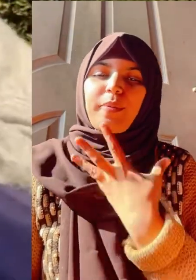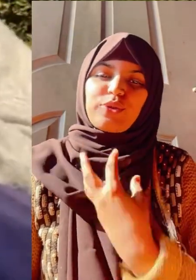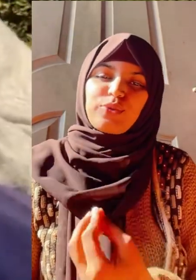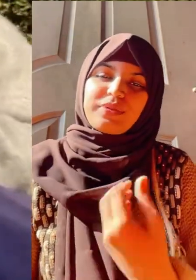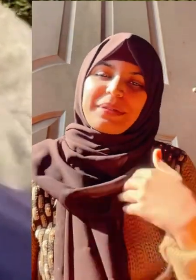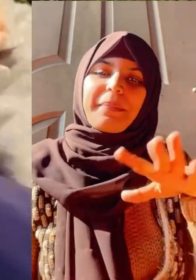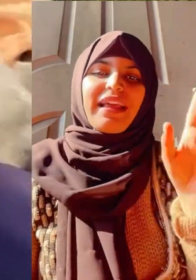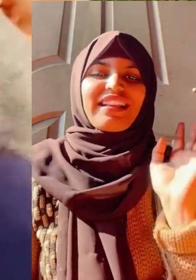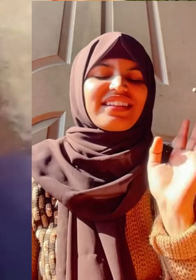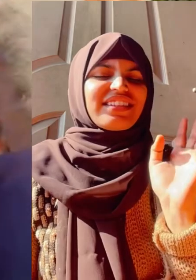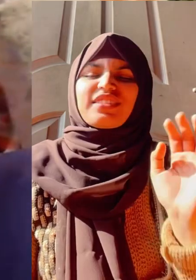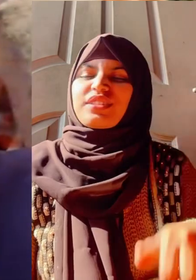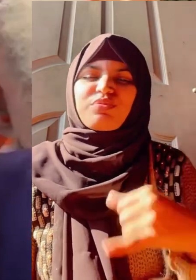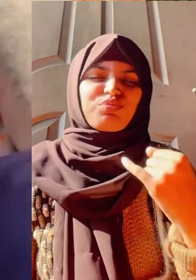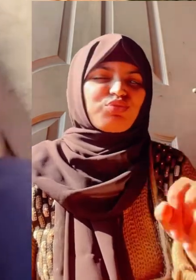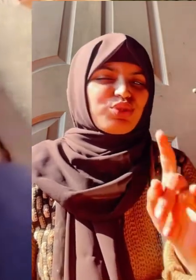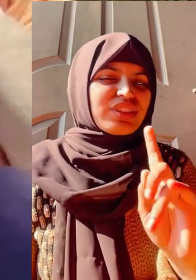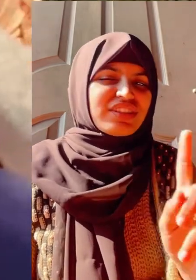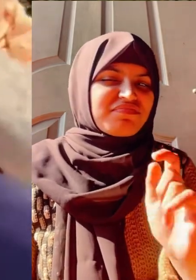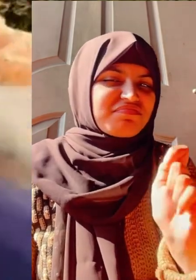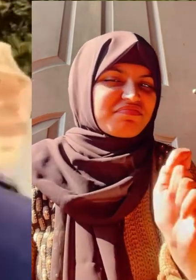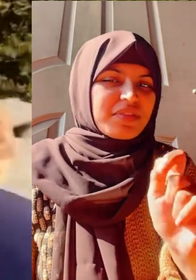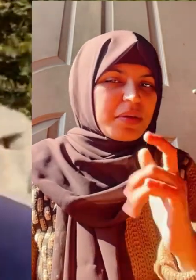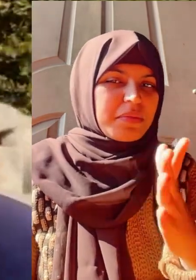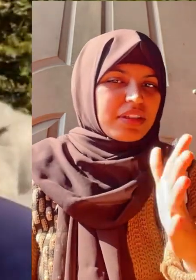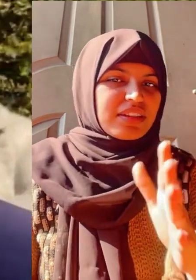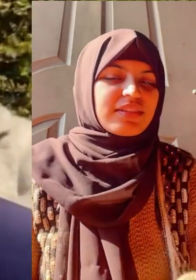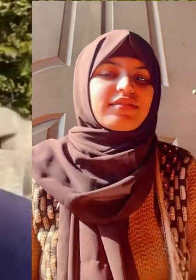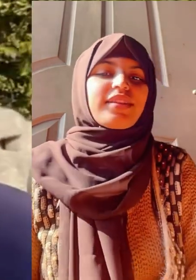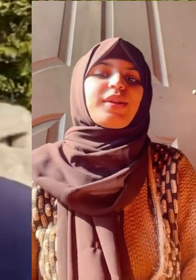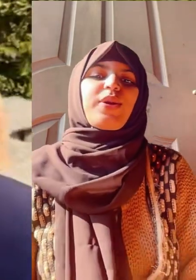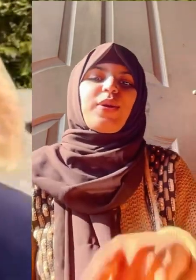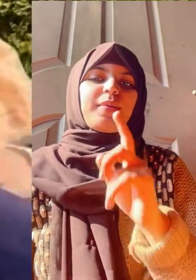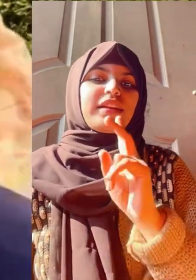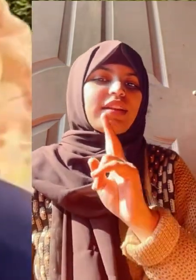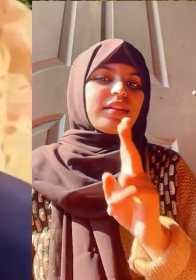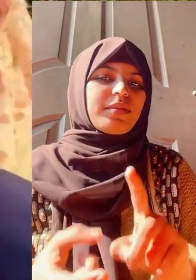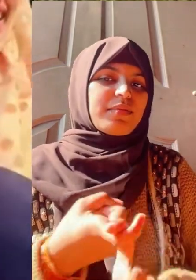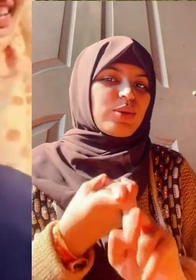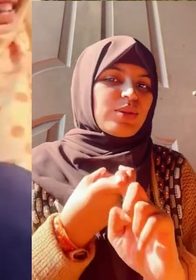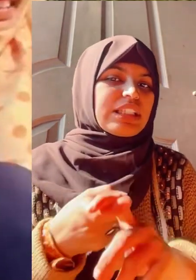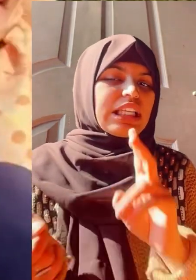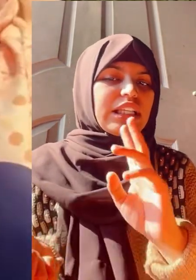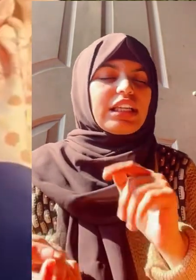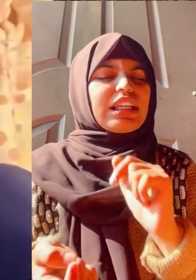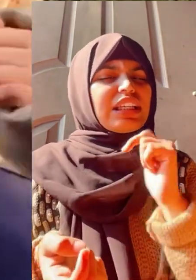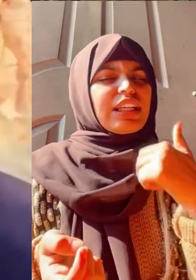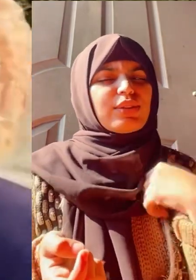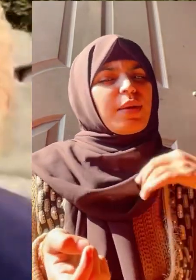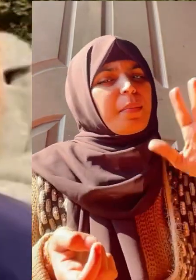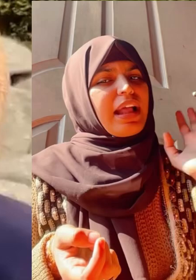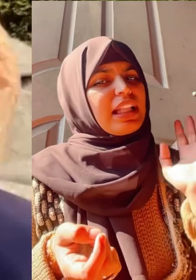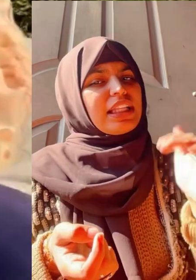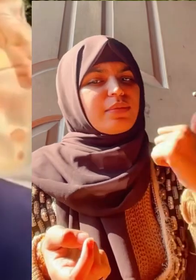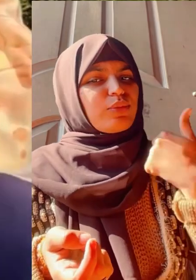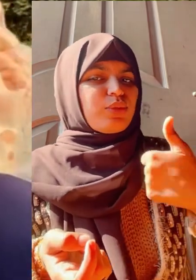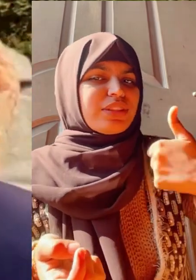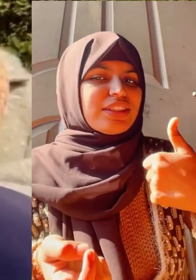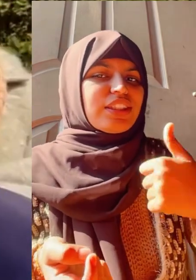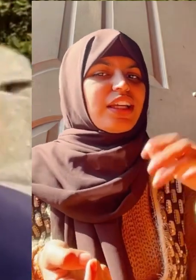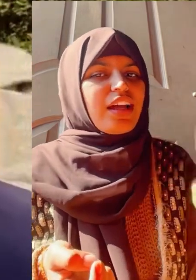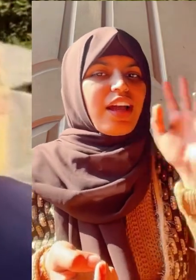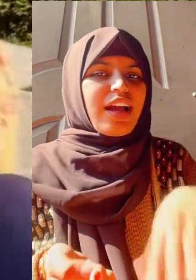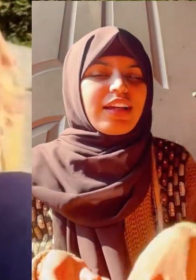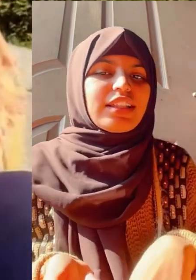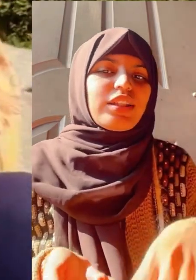हाँ ये शुरू से पीछे ही पक्की होके आई सी, मेरे तरफ बोली नहीं सी। तो इसका ये था कि इस वही बात कर रही हूँ ना,